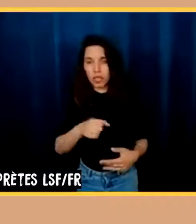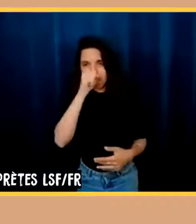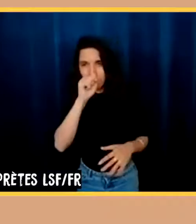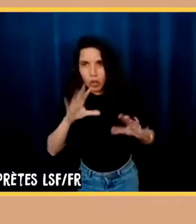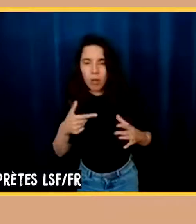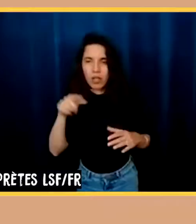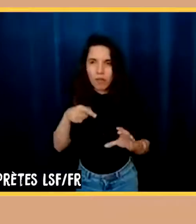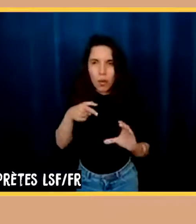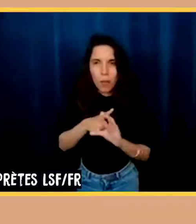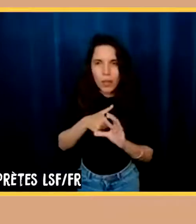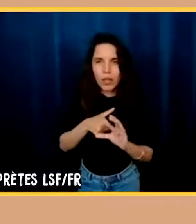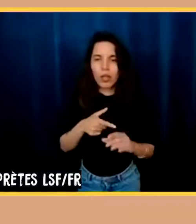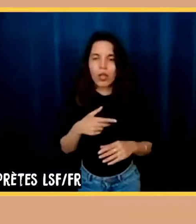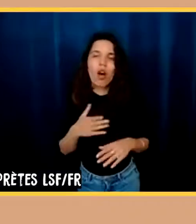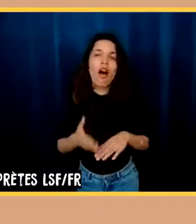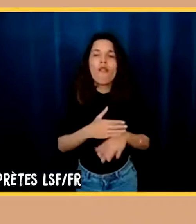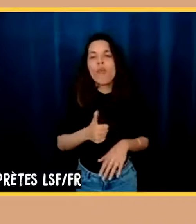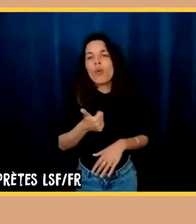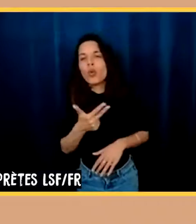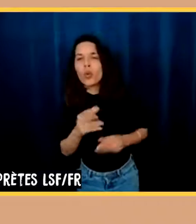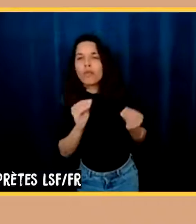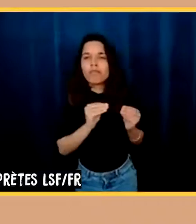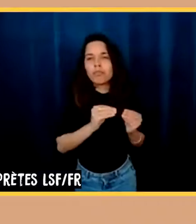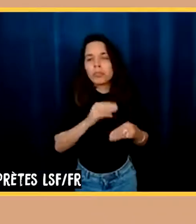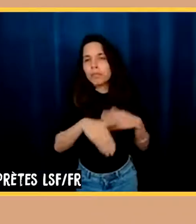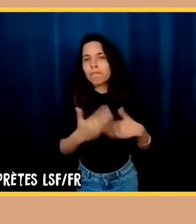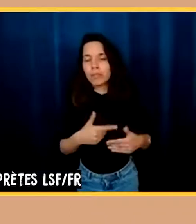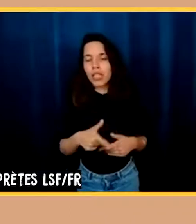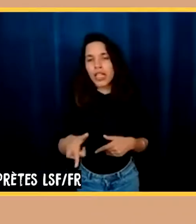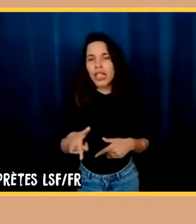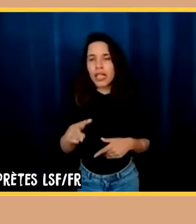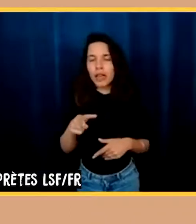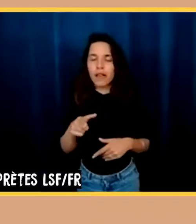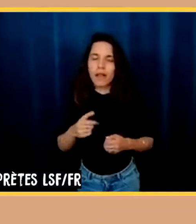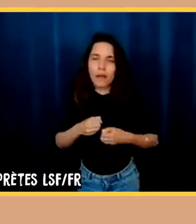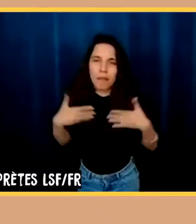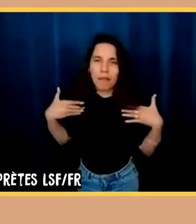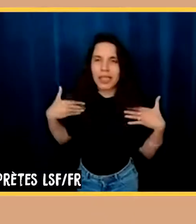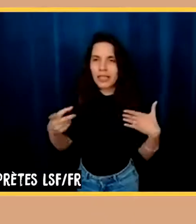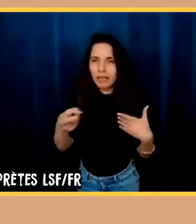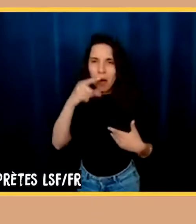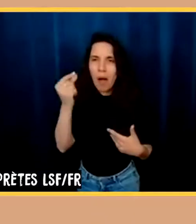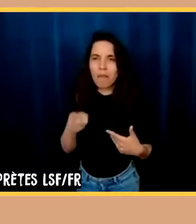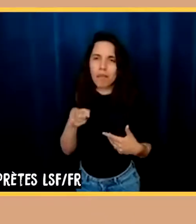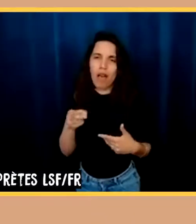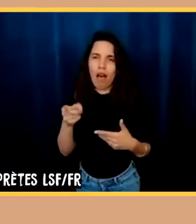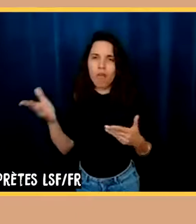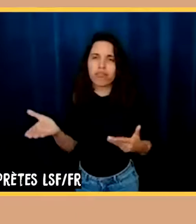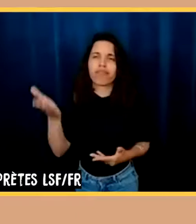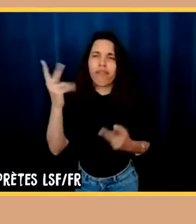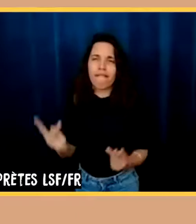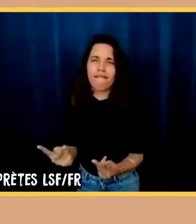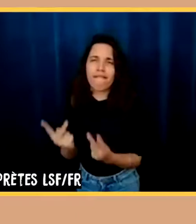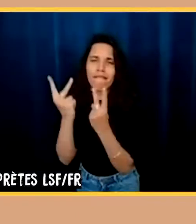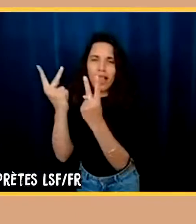la rigueur, 2-3 bisous avant, et puis le plaisir masculin qui est vraiment mis sur un piédestal comme